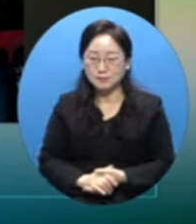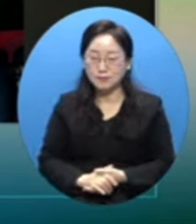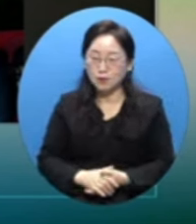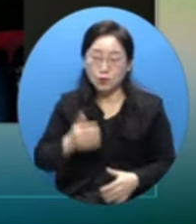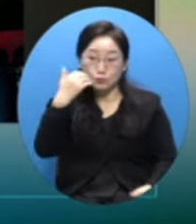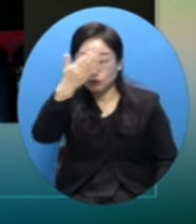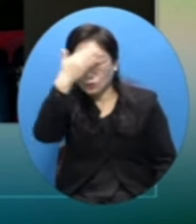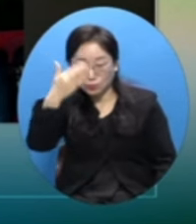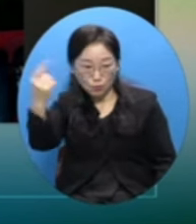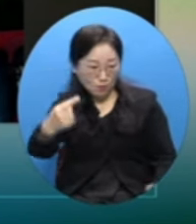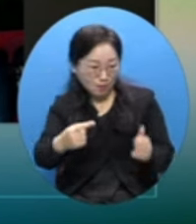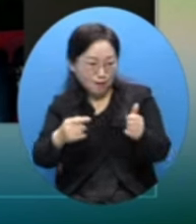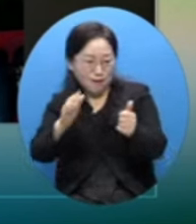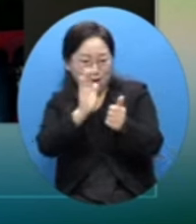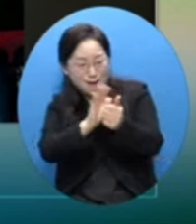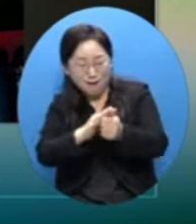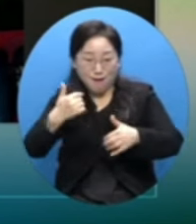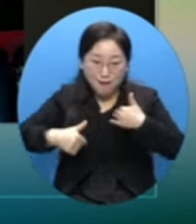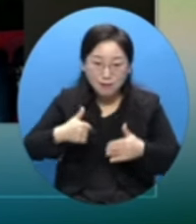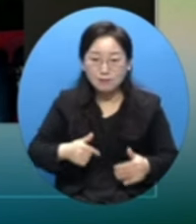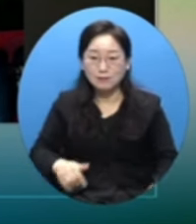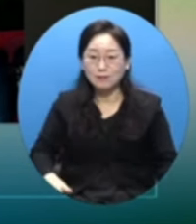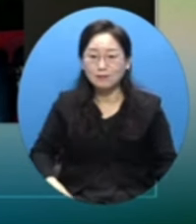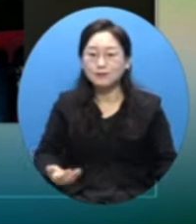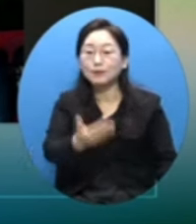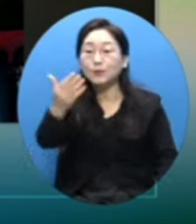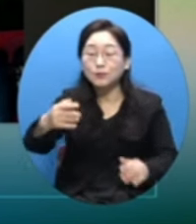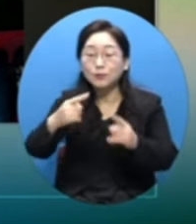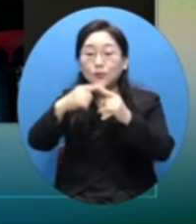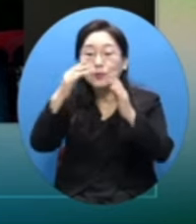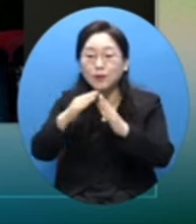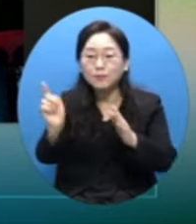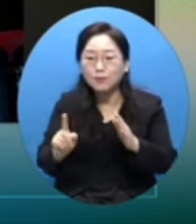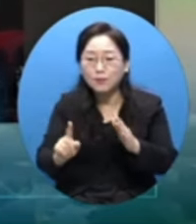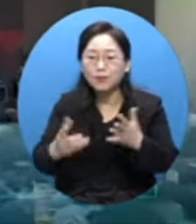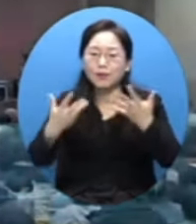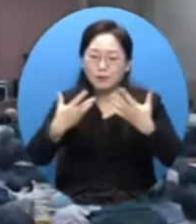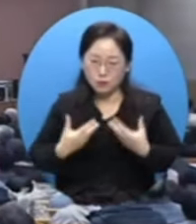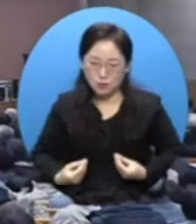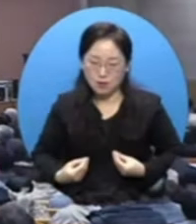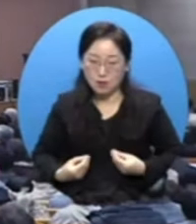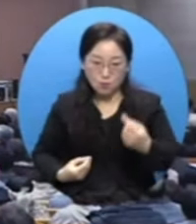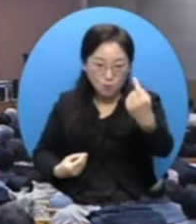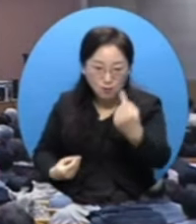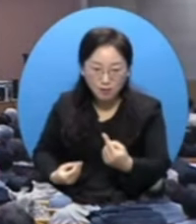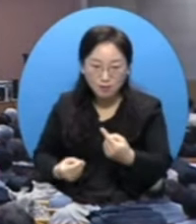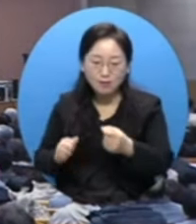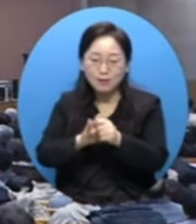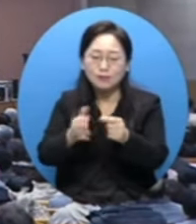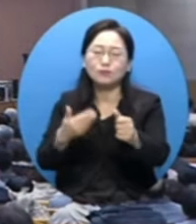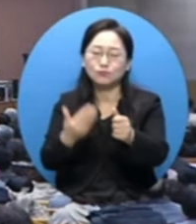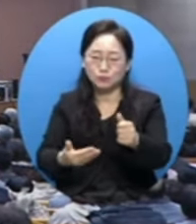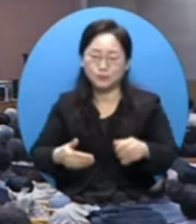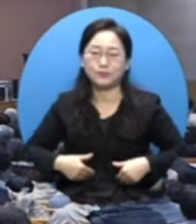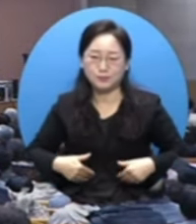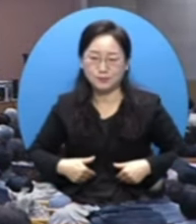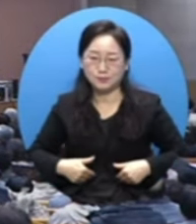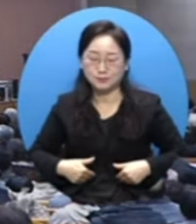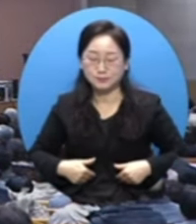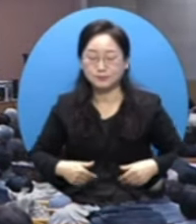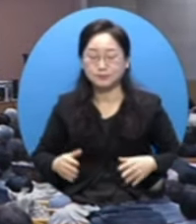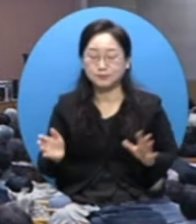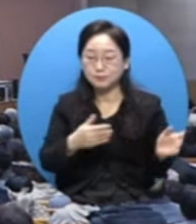청년이 그를 반갑게 맞아주었습니다. 여러분, 교회는 절망에 찬 사람들을 사랑으로 품어주는 것입니다. 그래서 그곳에